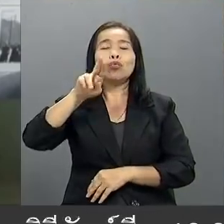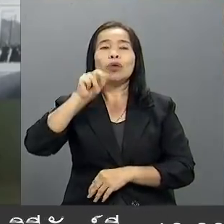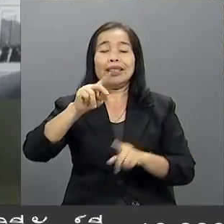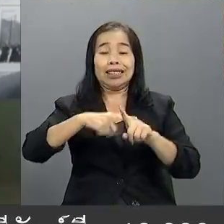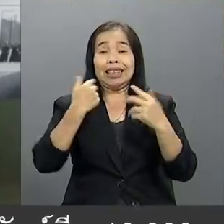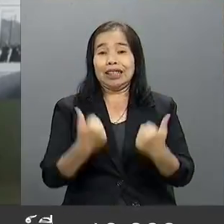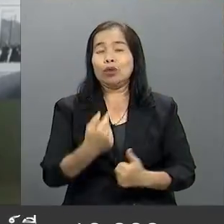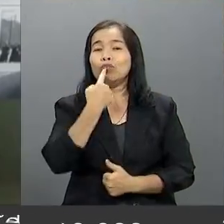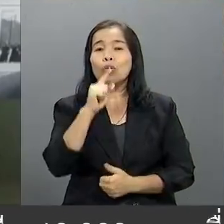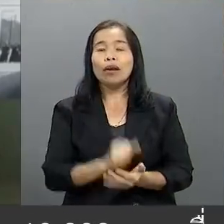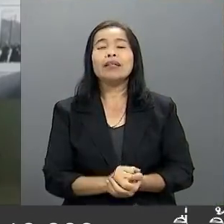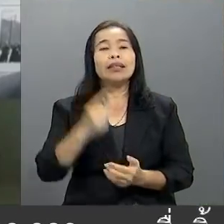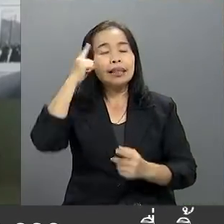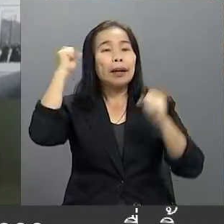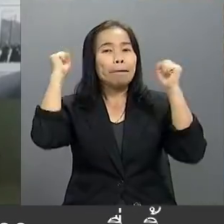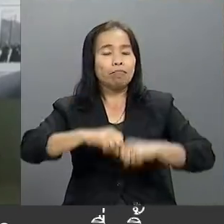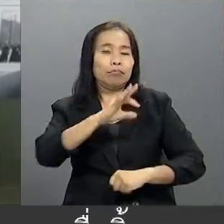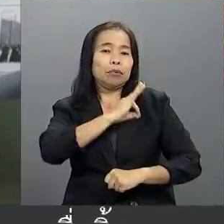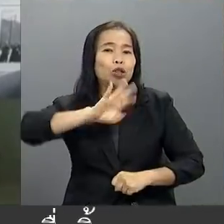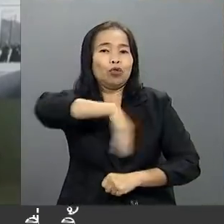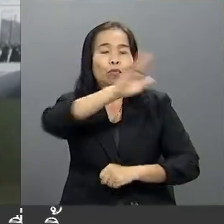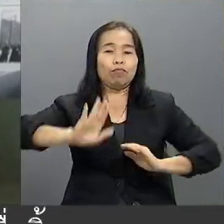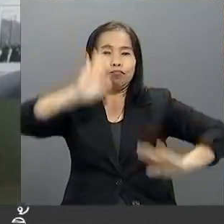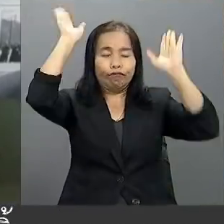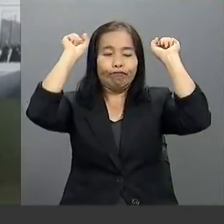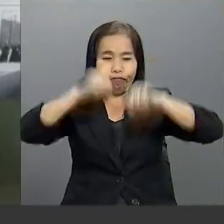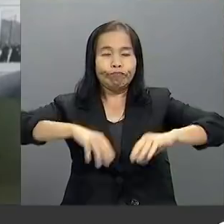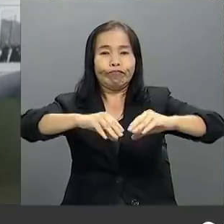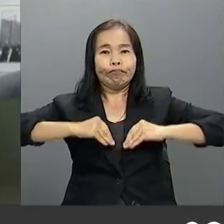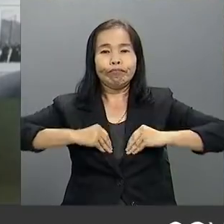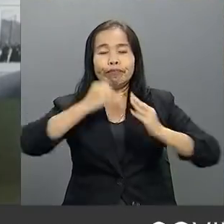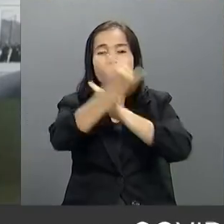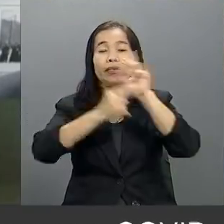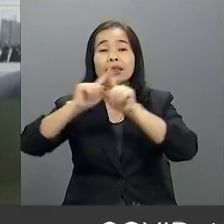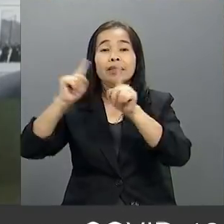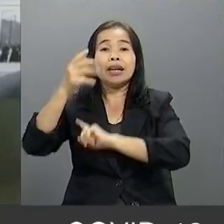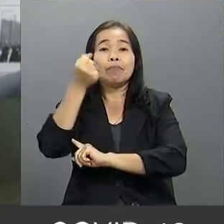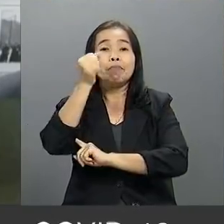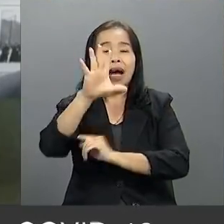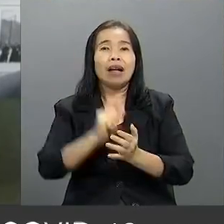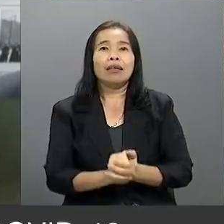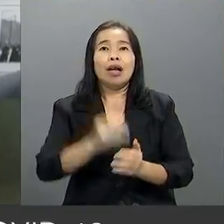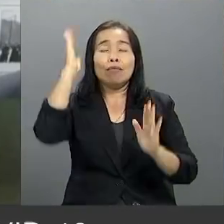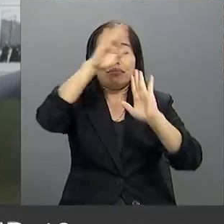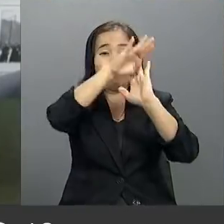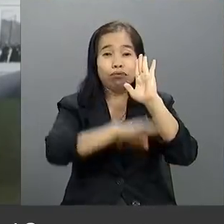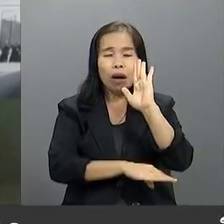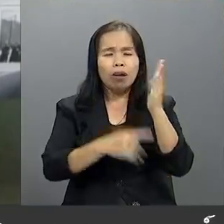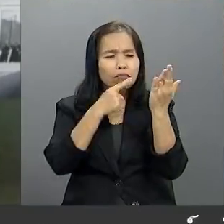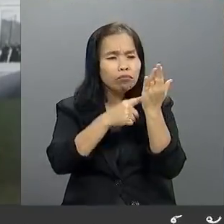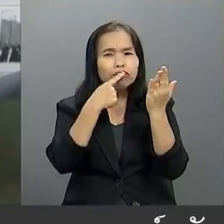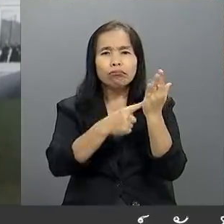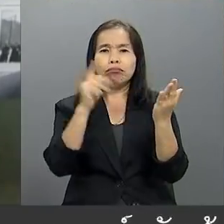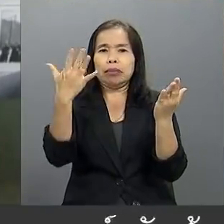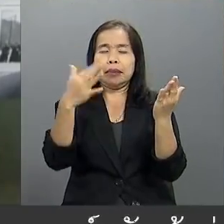รับความเห็นชอบจากสมาชิกทั้งหมด 15ประเทศนะคะแต่ขณะเดียวกันปรากฏว่าแถลงการณ์ดังกล่าวไม่ได้มีข้อความใดๆที่แสดง